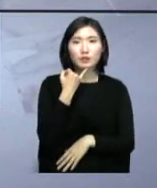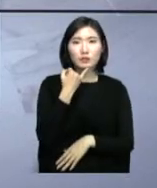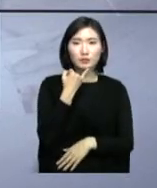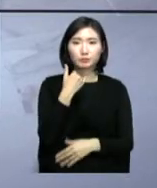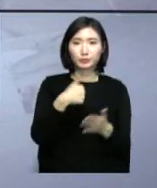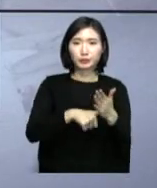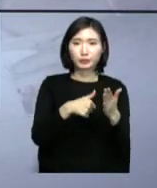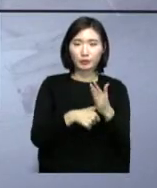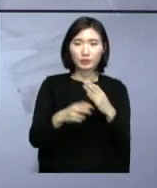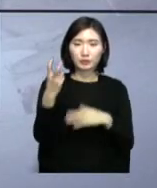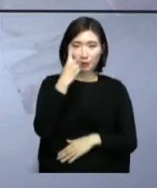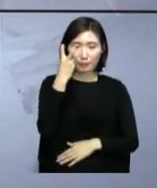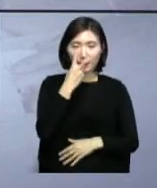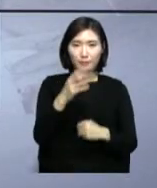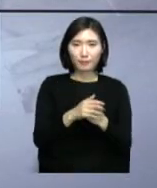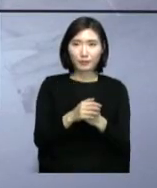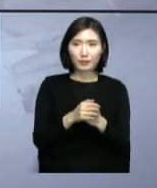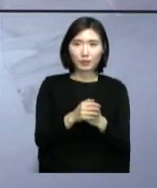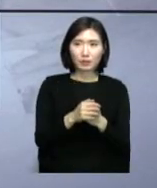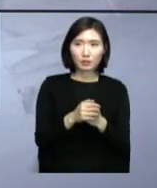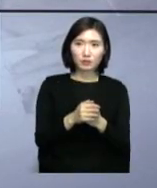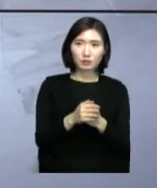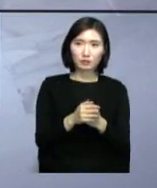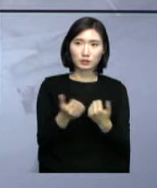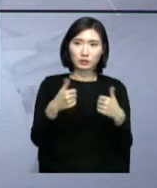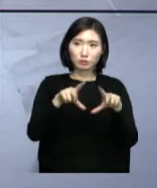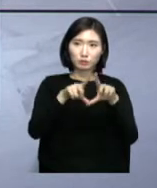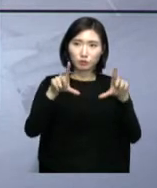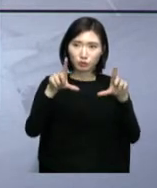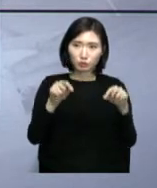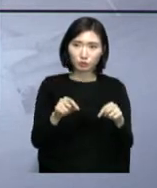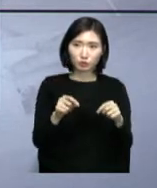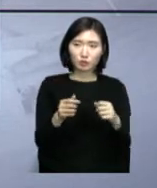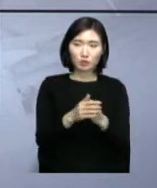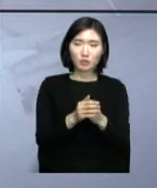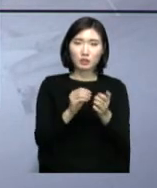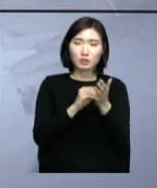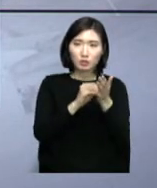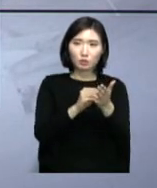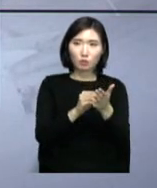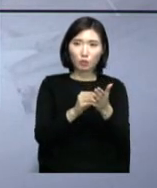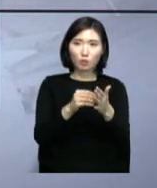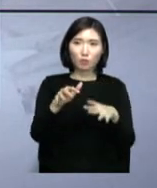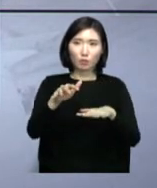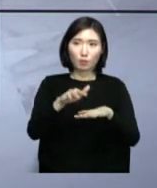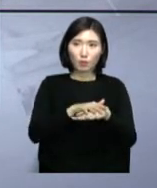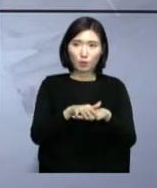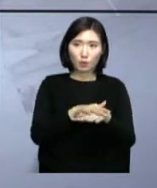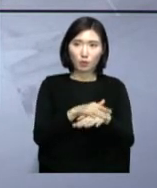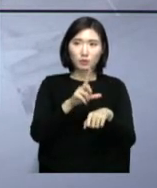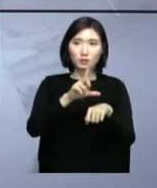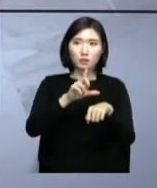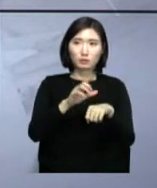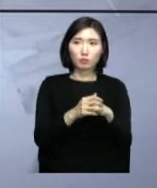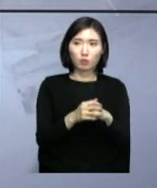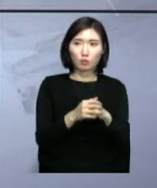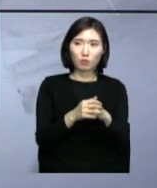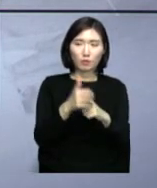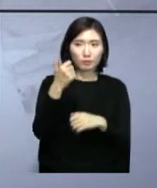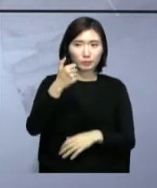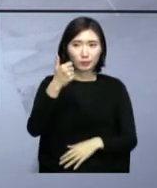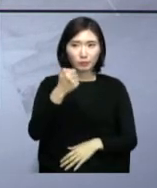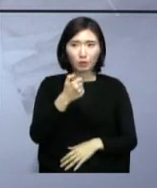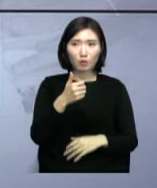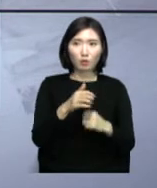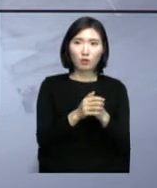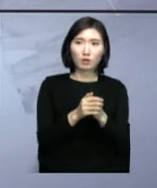살펴보겠습니다 우선 수험표와 신분증 지우개 수정테이프 샤프심 그리고 시침과 분침이